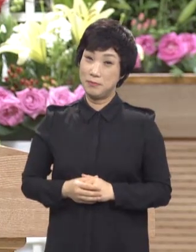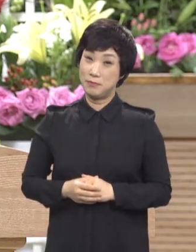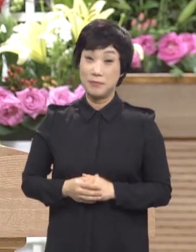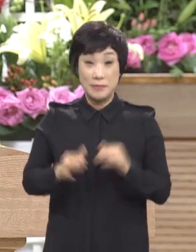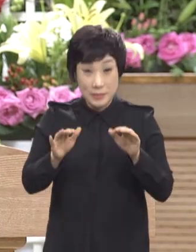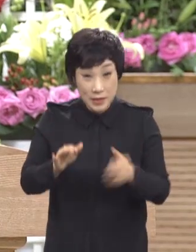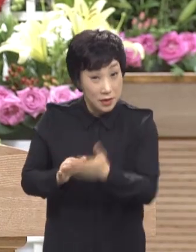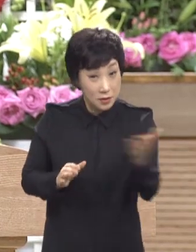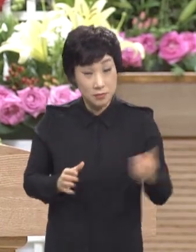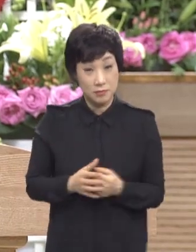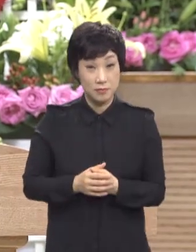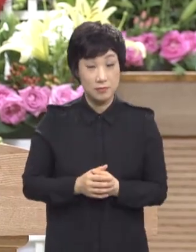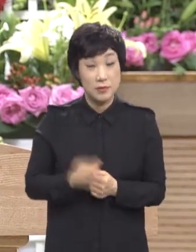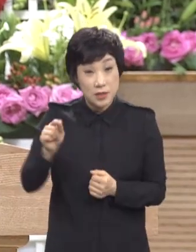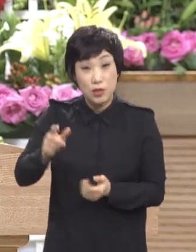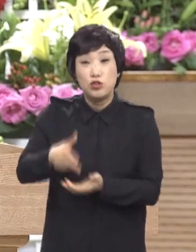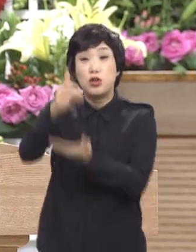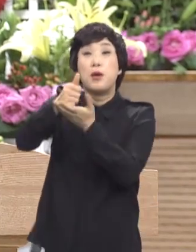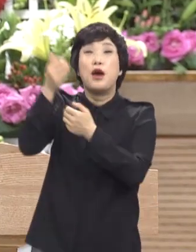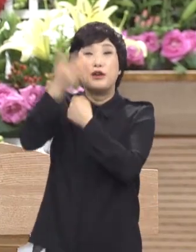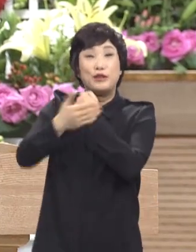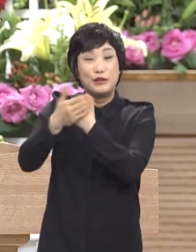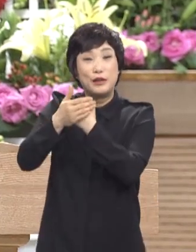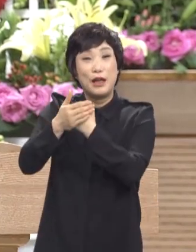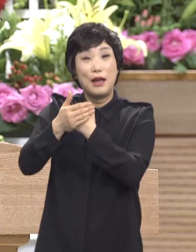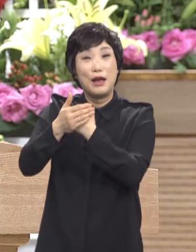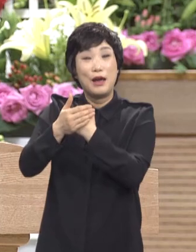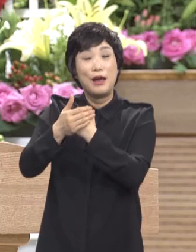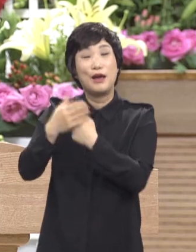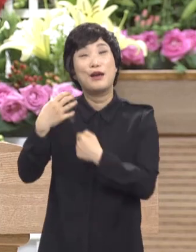자, 이 은혜를 이루려고